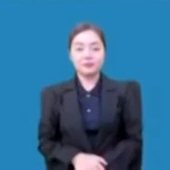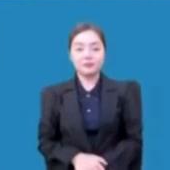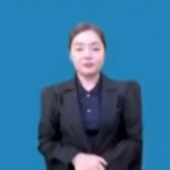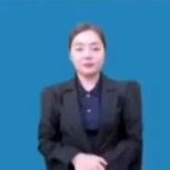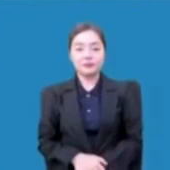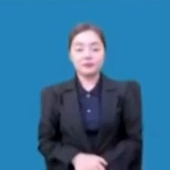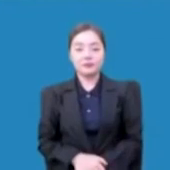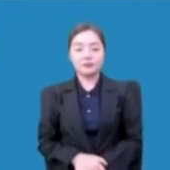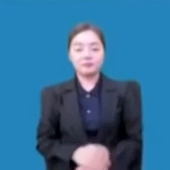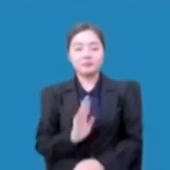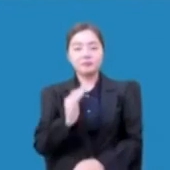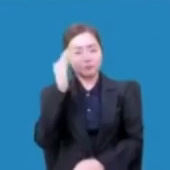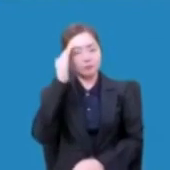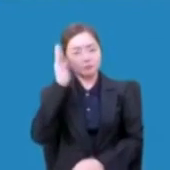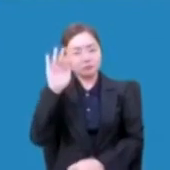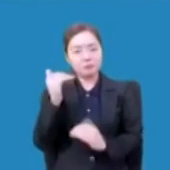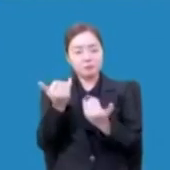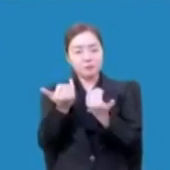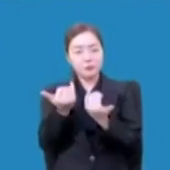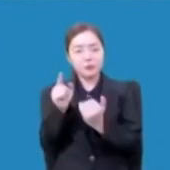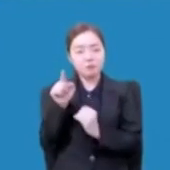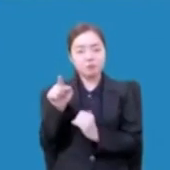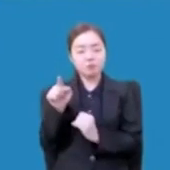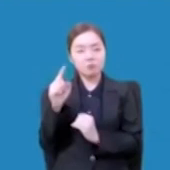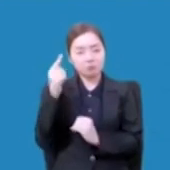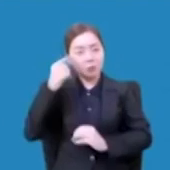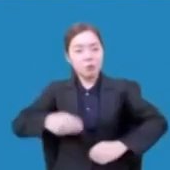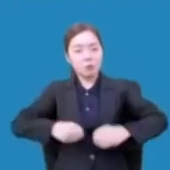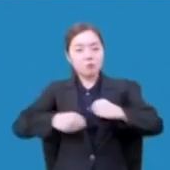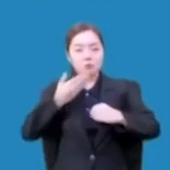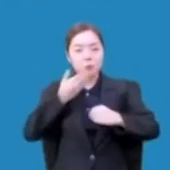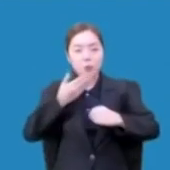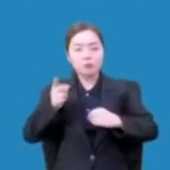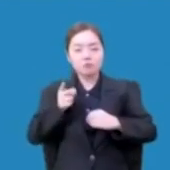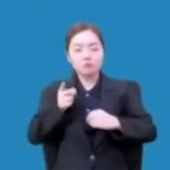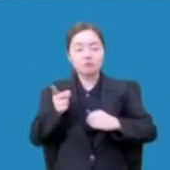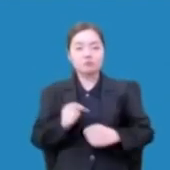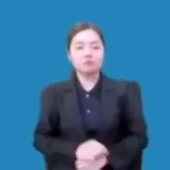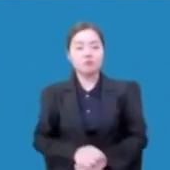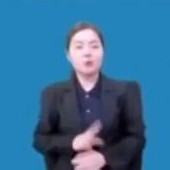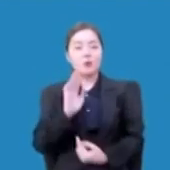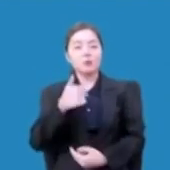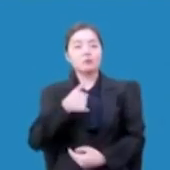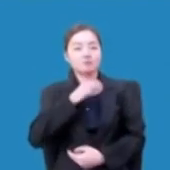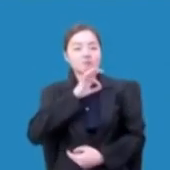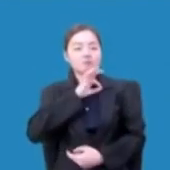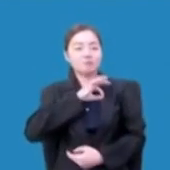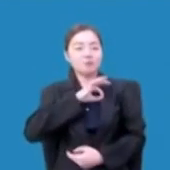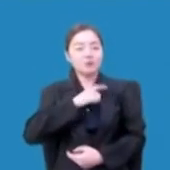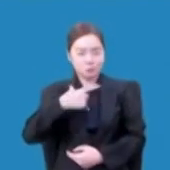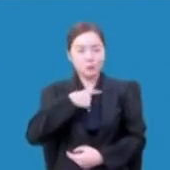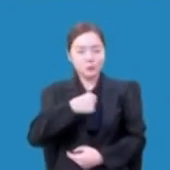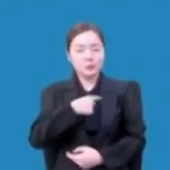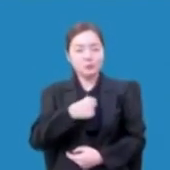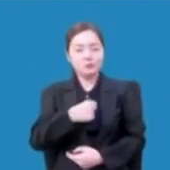คุณสุริชัยทราบไหมครับว่าตอนนี้คุณสุริชัยกลายเป็นอมตะไปแล้วครับ เป็นความรู้สึกที่สุดยอดเลยล่ะครับดร.ชั